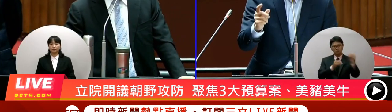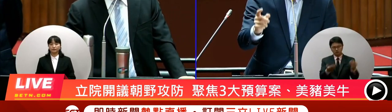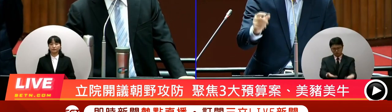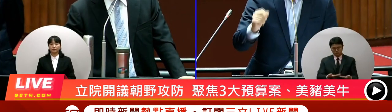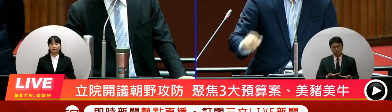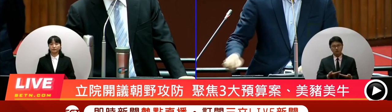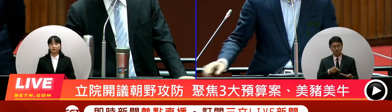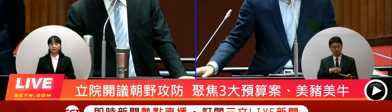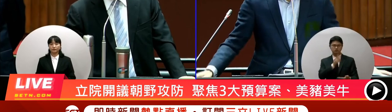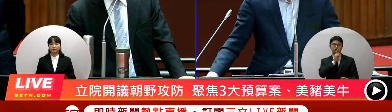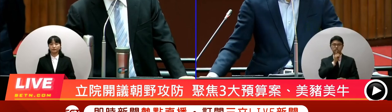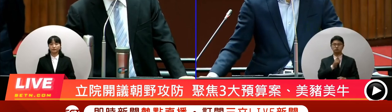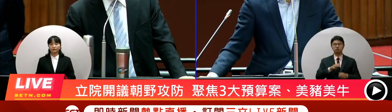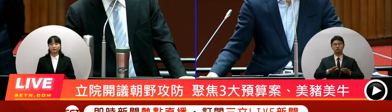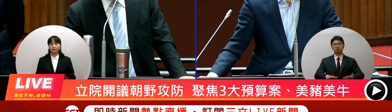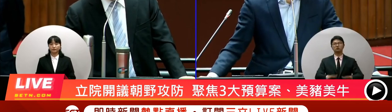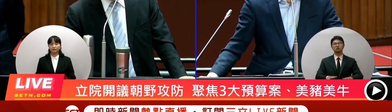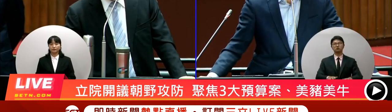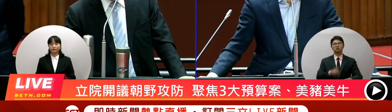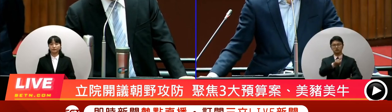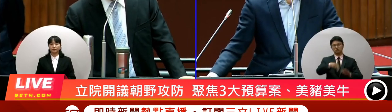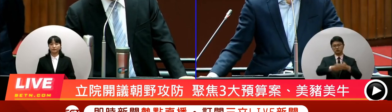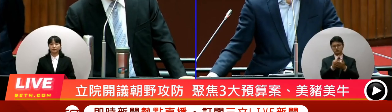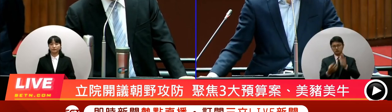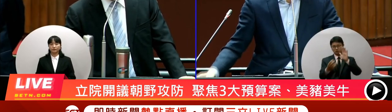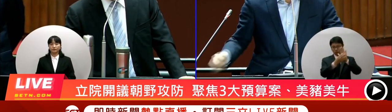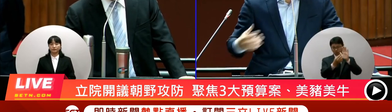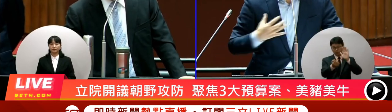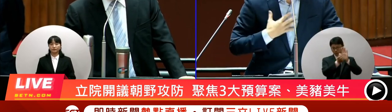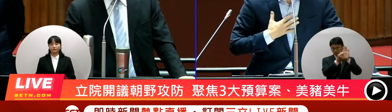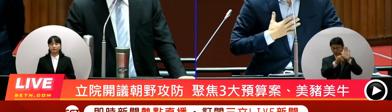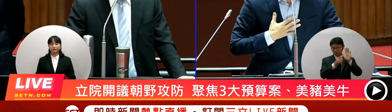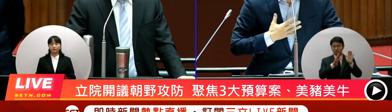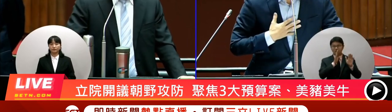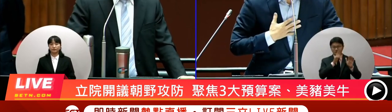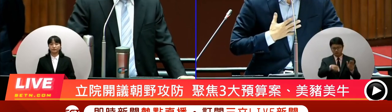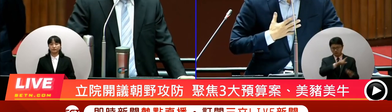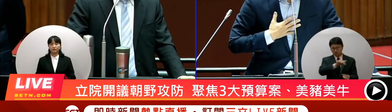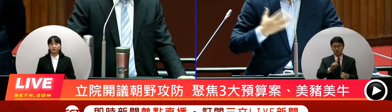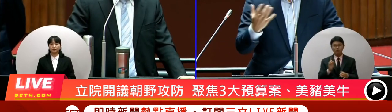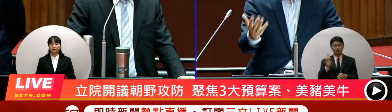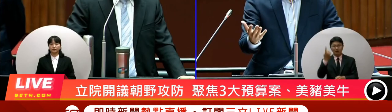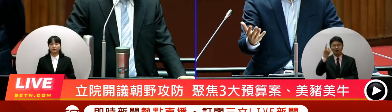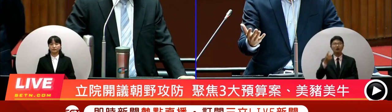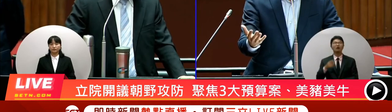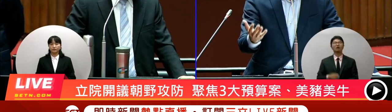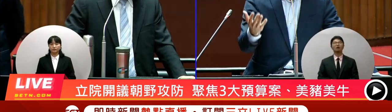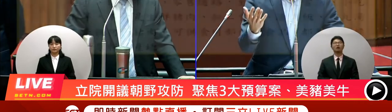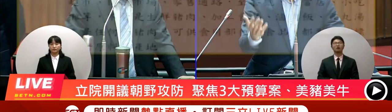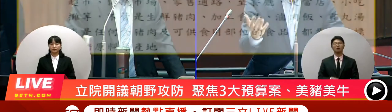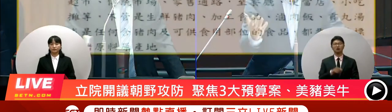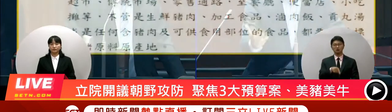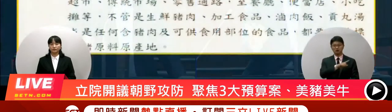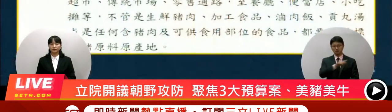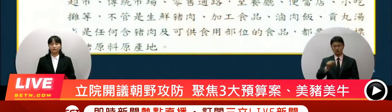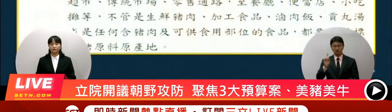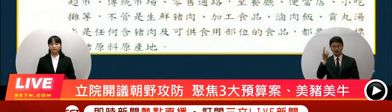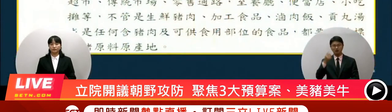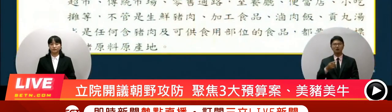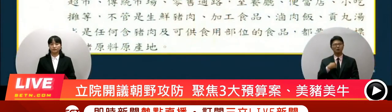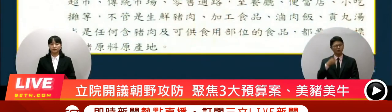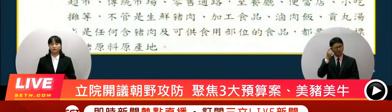说你们只标示产地啊国人民众最关心的是到底会不会标示